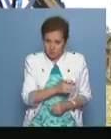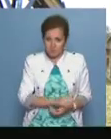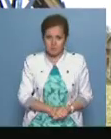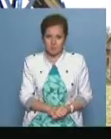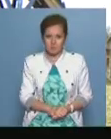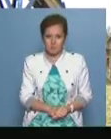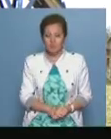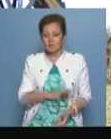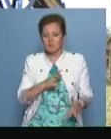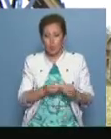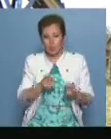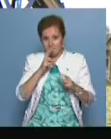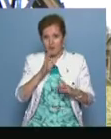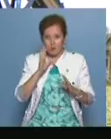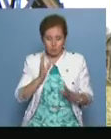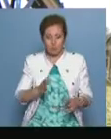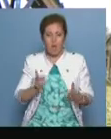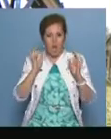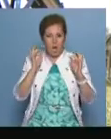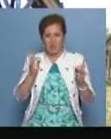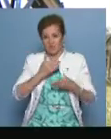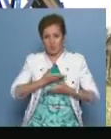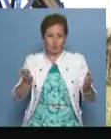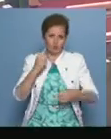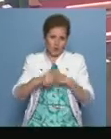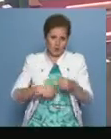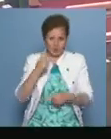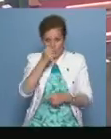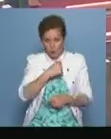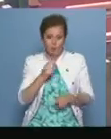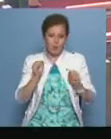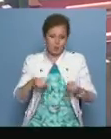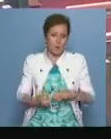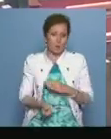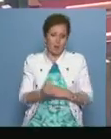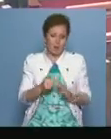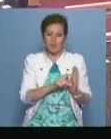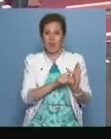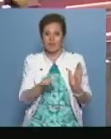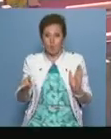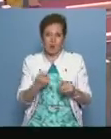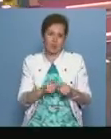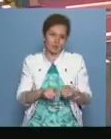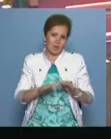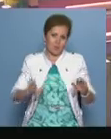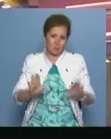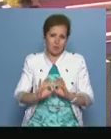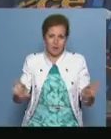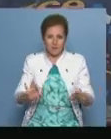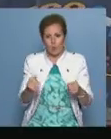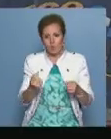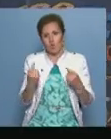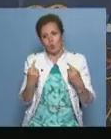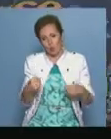Итоги исследования будут озвучены через год, и, возможно, вместо разных гипотез появится аксиома. И этим детишкам будут рассказывать уже другую,